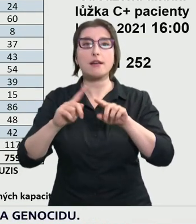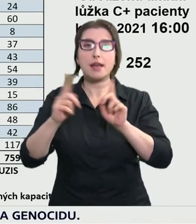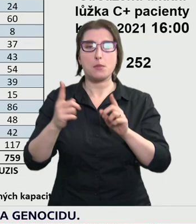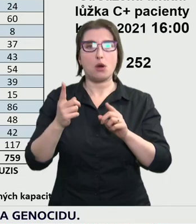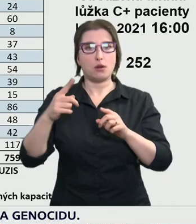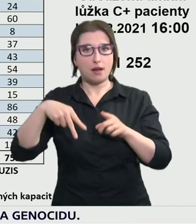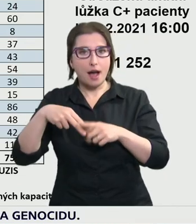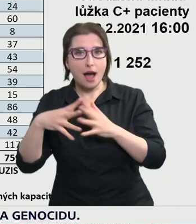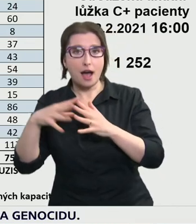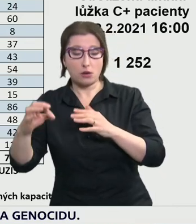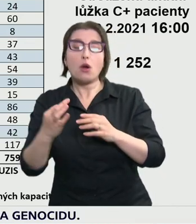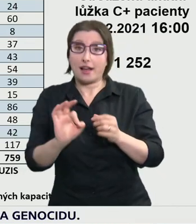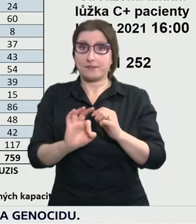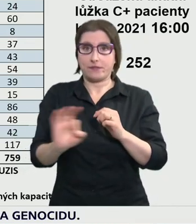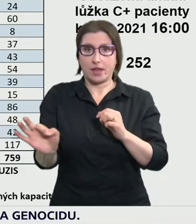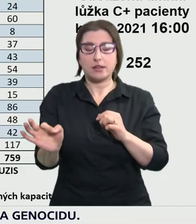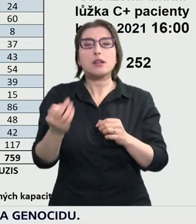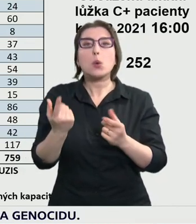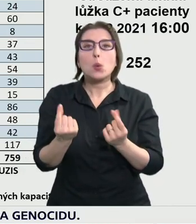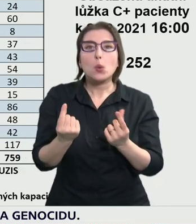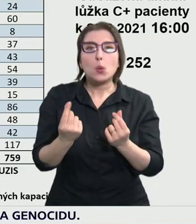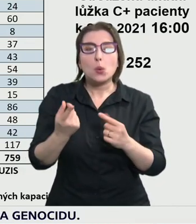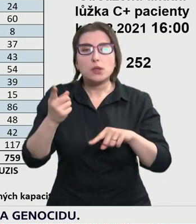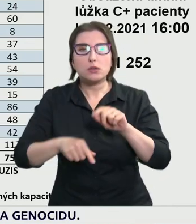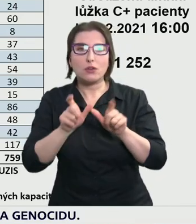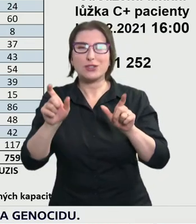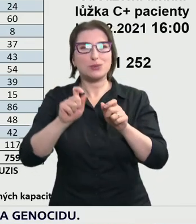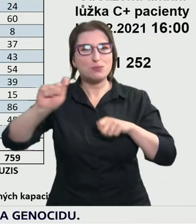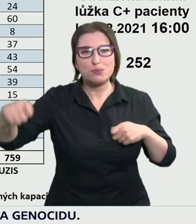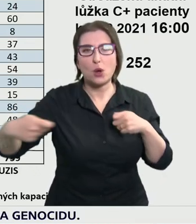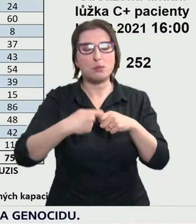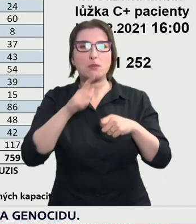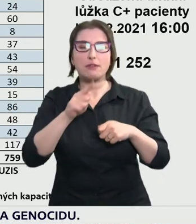to tak, jak si v důsledku maximální spolupráce a vstřícnosti